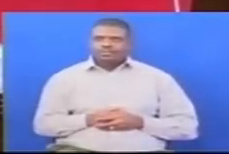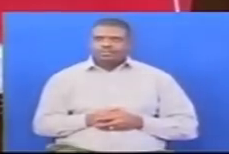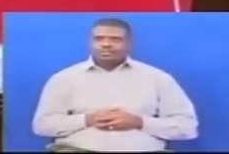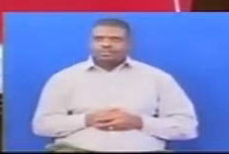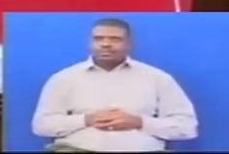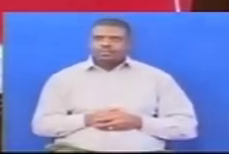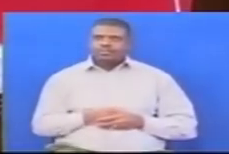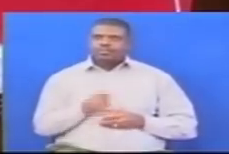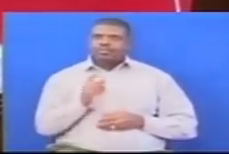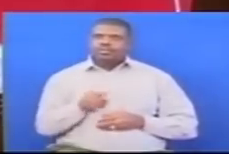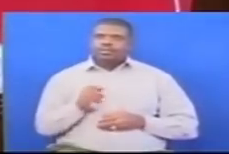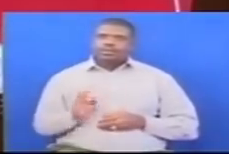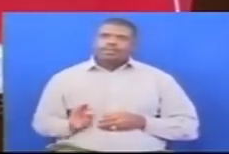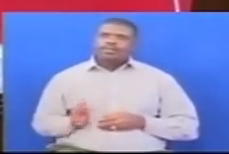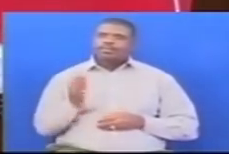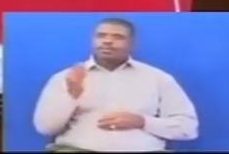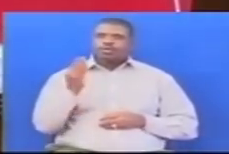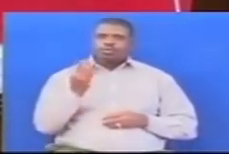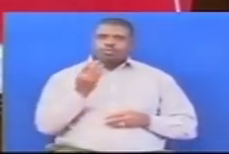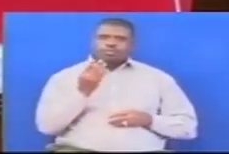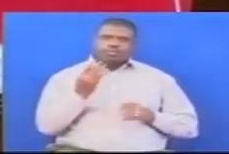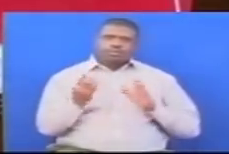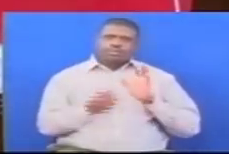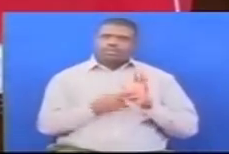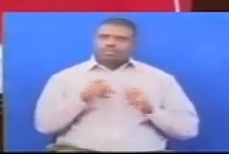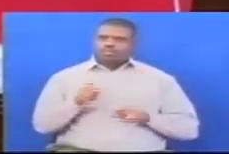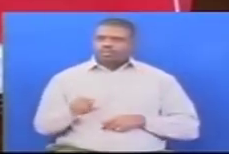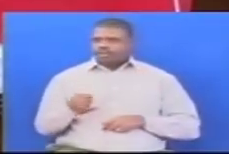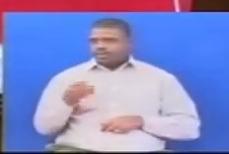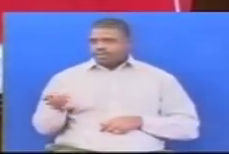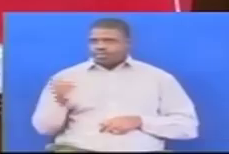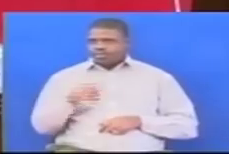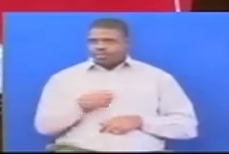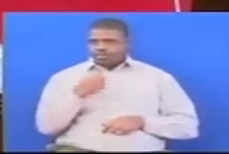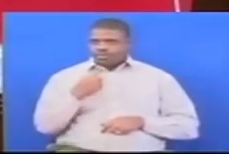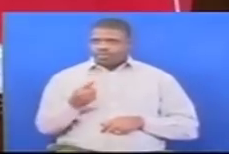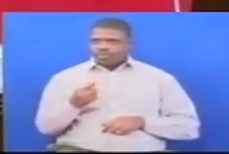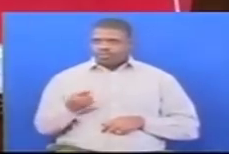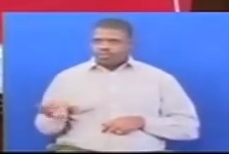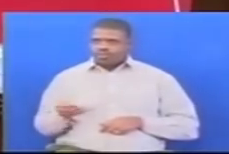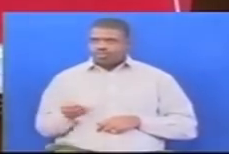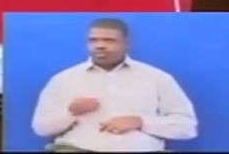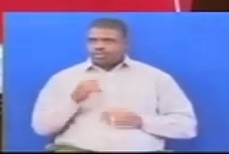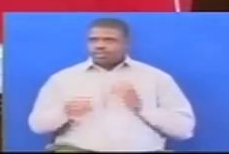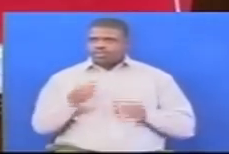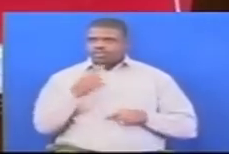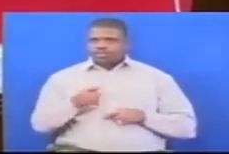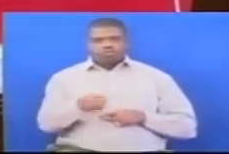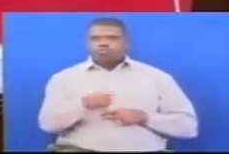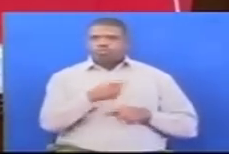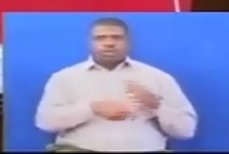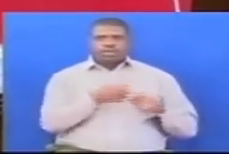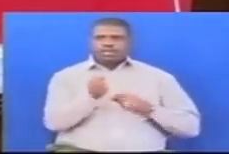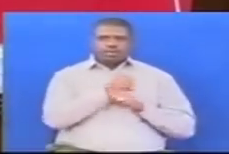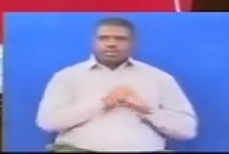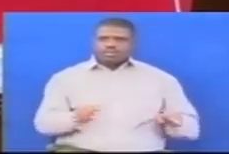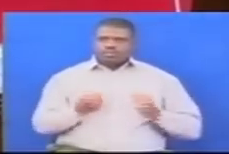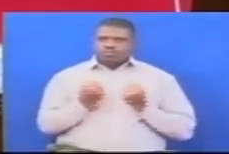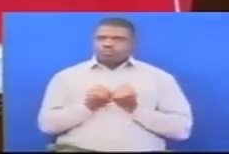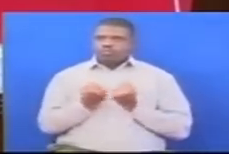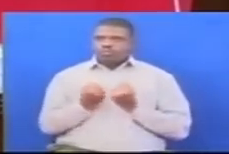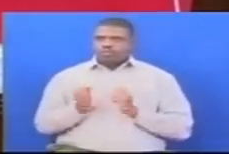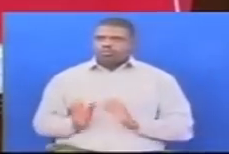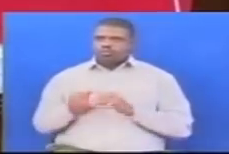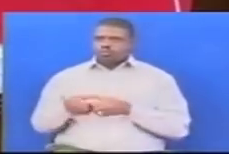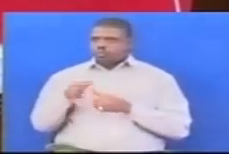ulikuwa mshahidi wa bilioni 7.4 ulipokuja waziri ukakatari kakushawishi wewe ukakataa ukasema mradi haiwezekani tutume